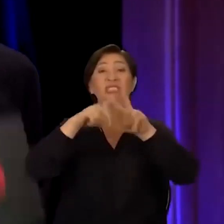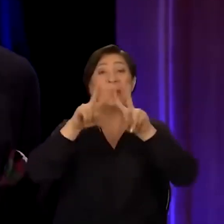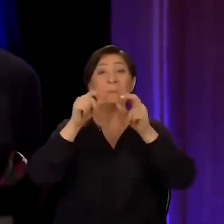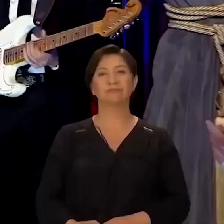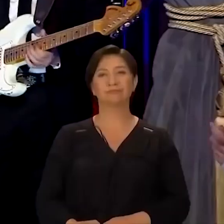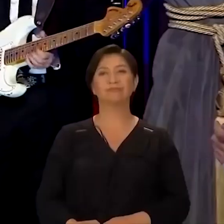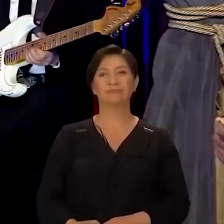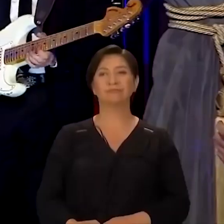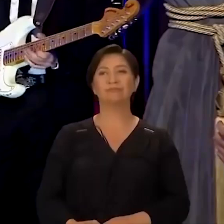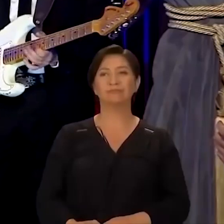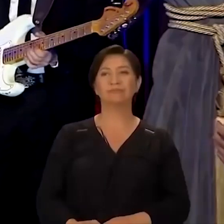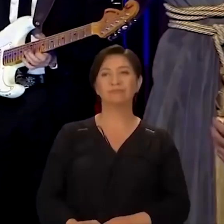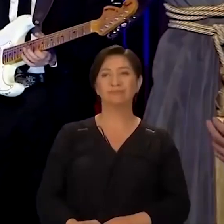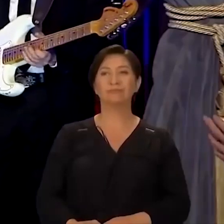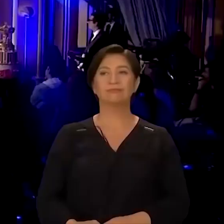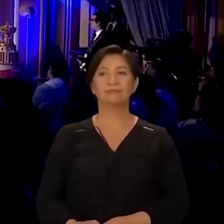Cem Belevi